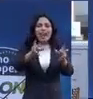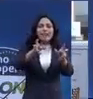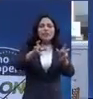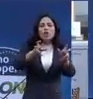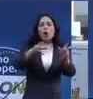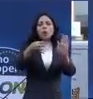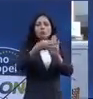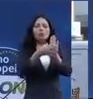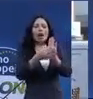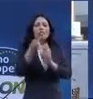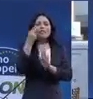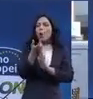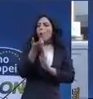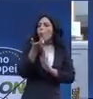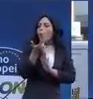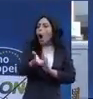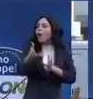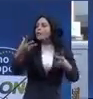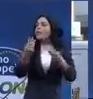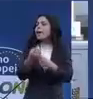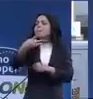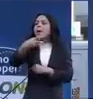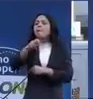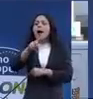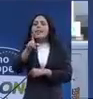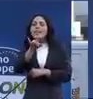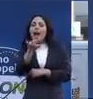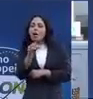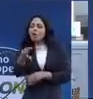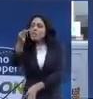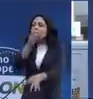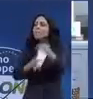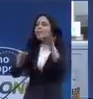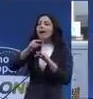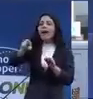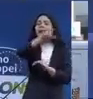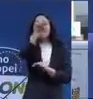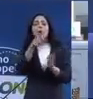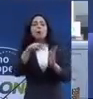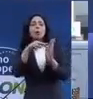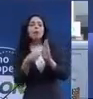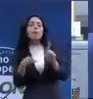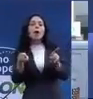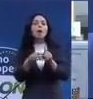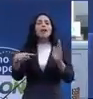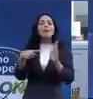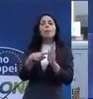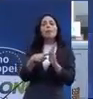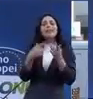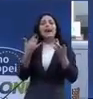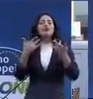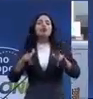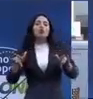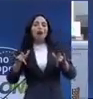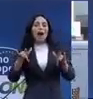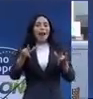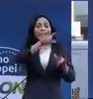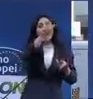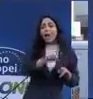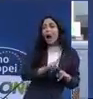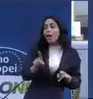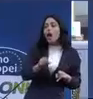dovrò fare con magliaro che mi spiega che il il problema dell'Italia non è la Repubblica Sociale Italiana Ma la ma